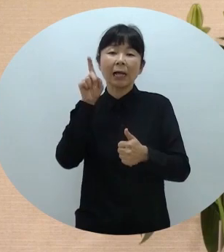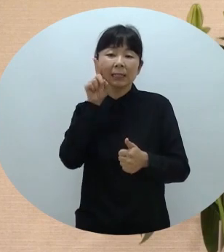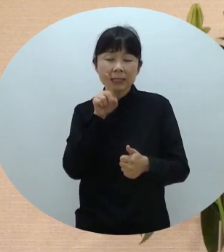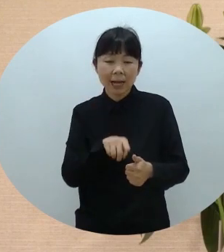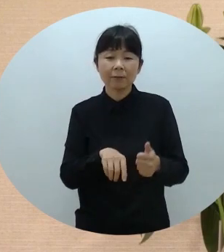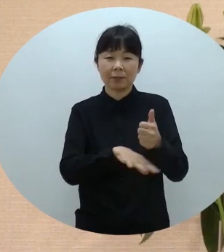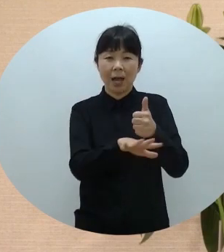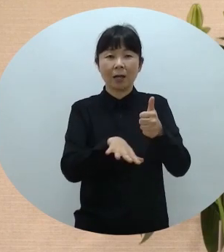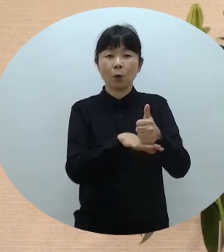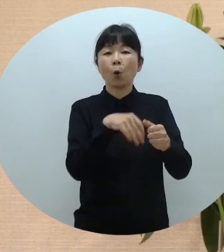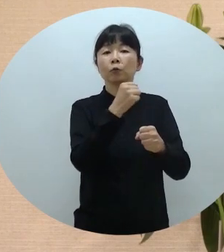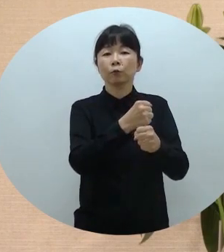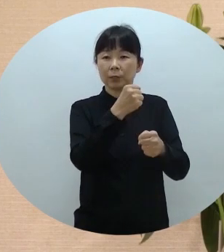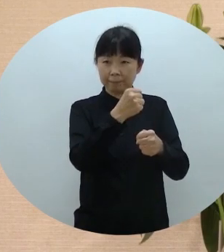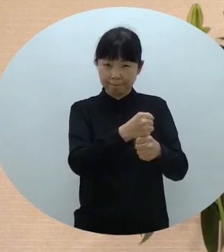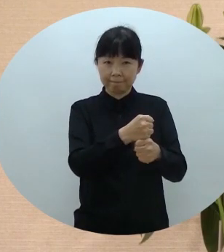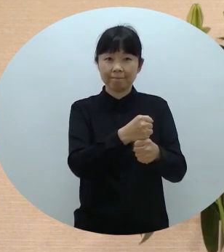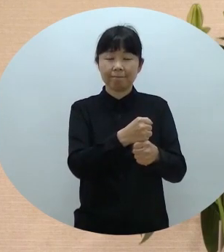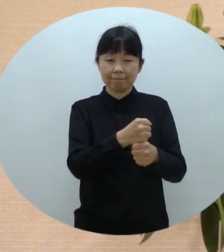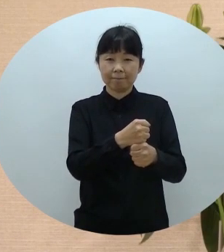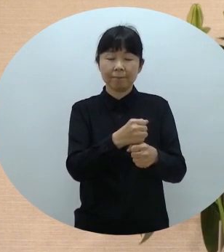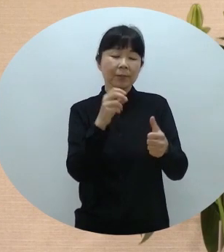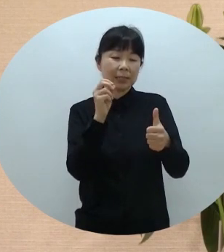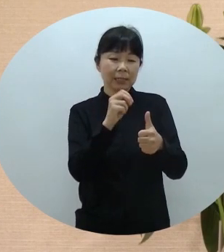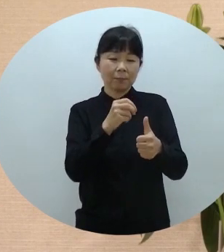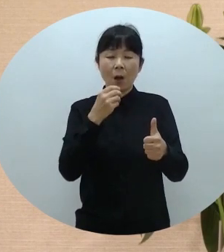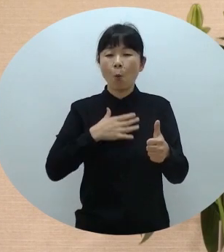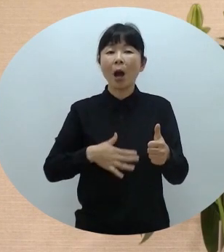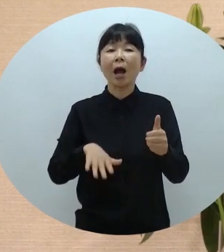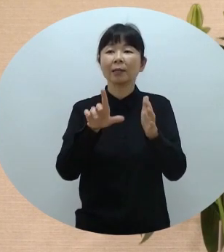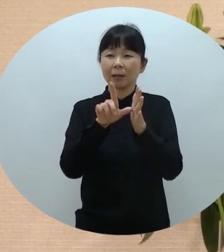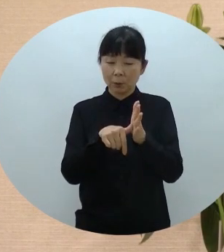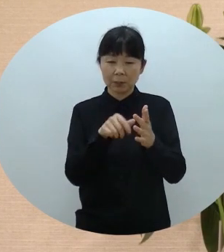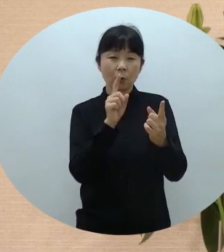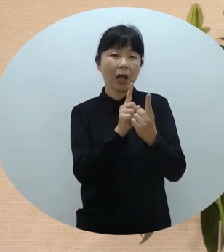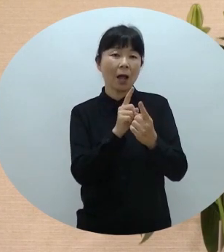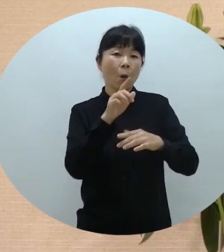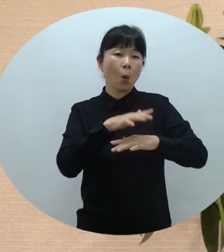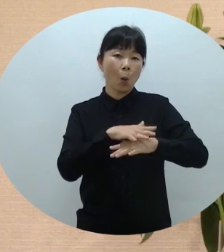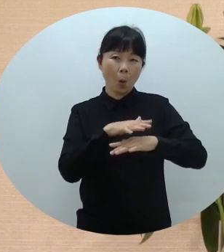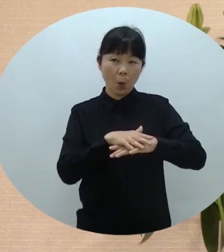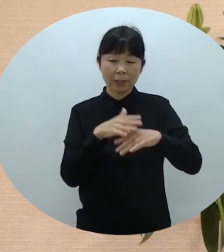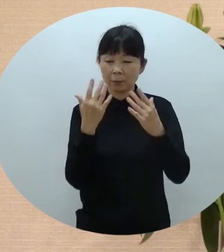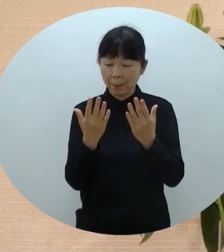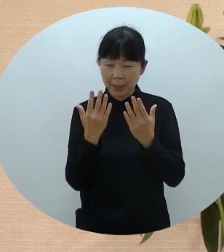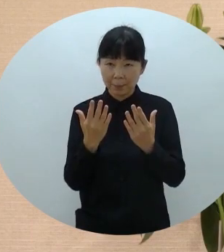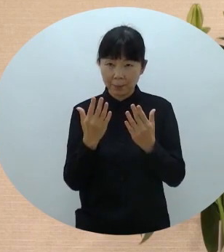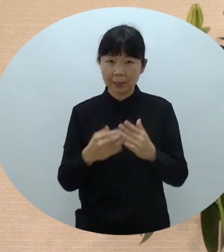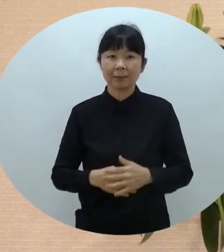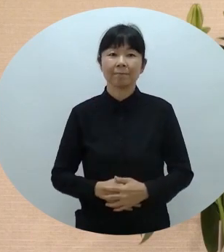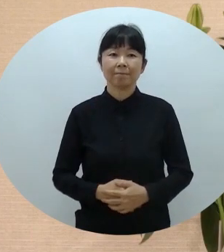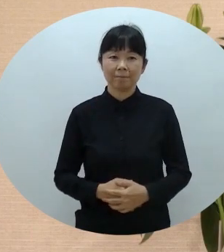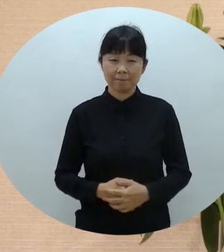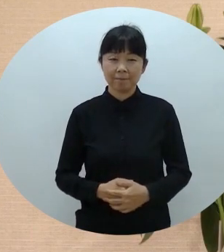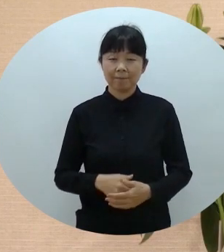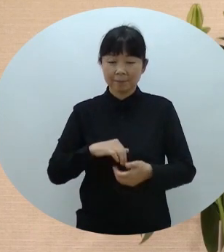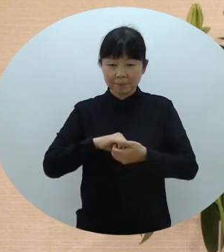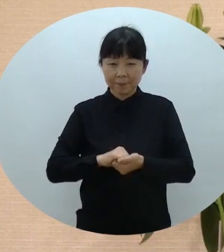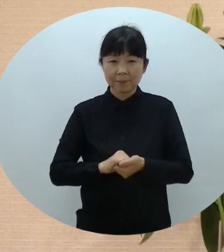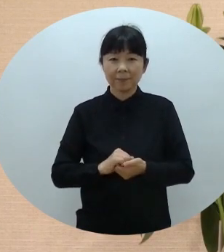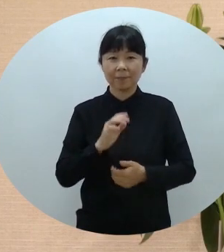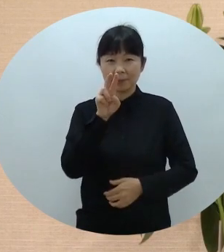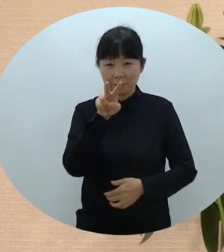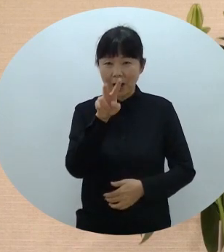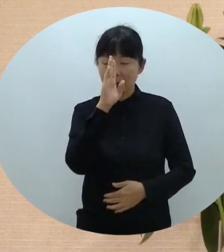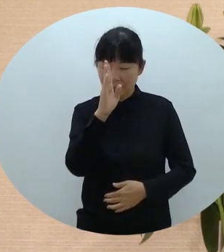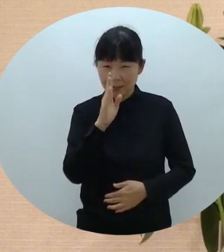やすい環境づくり、いじめが分かった時の対応方法などが学べます。ぜひご覧ください